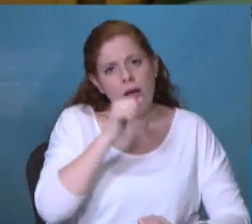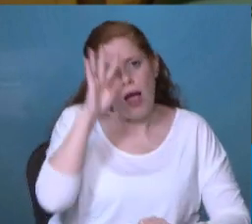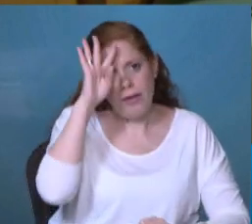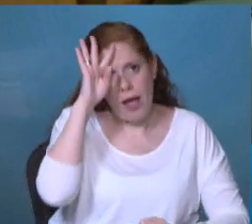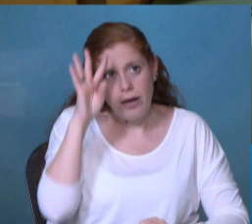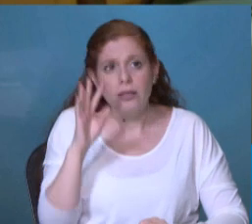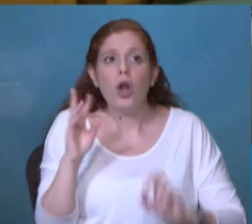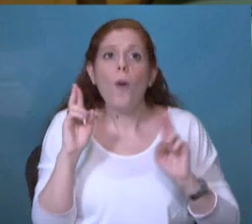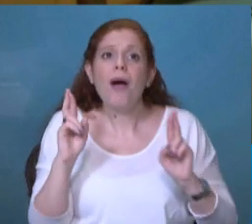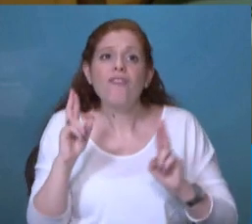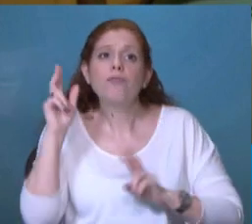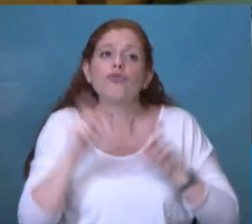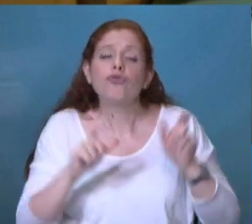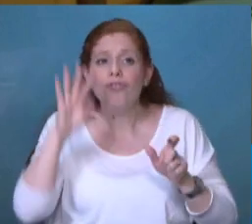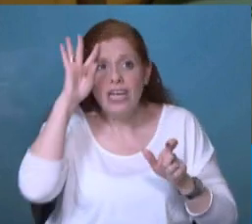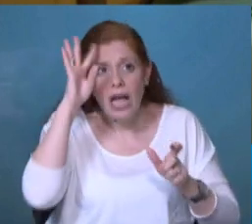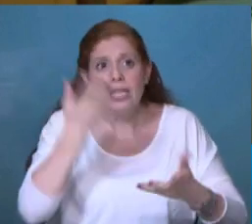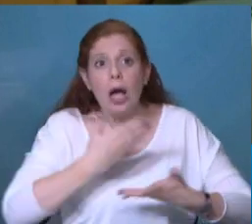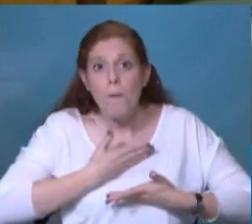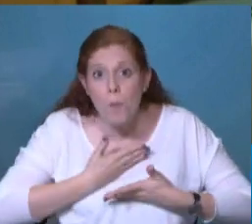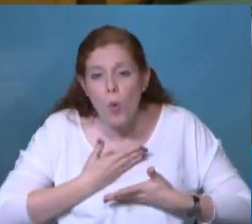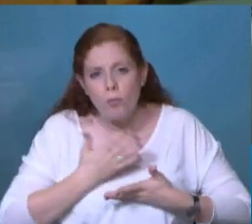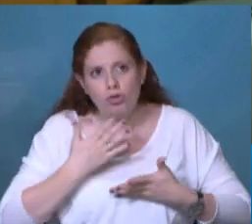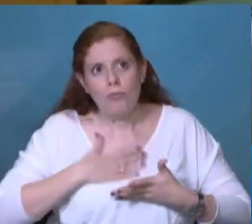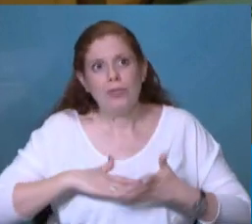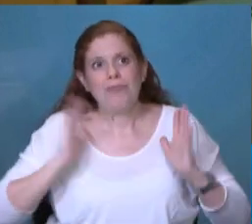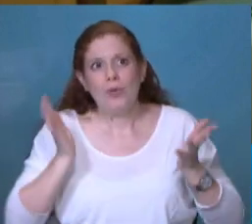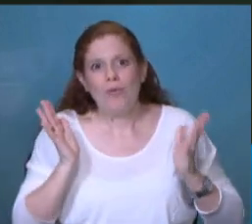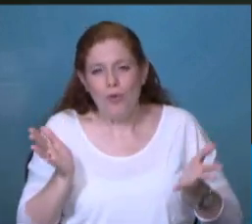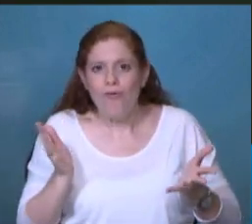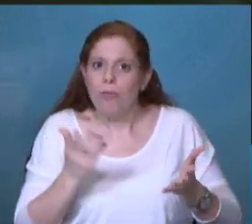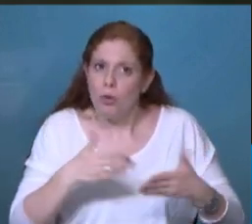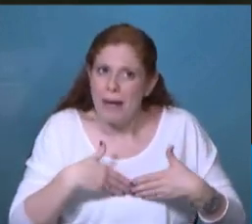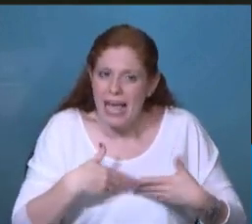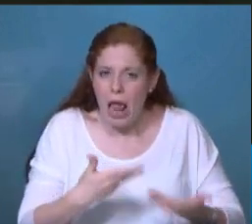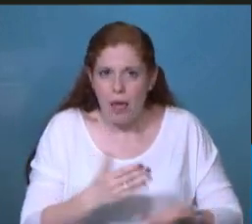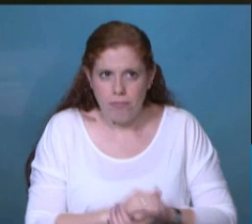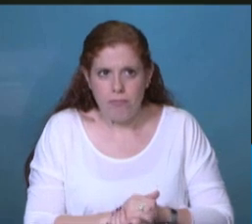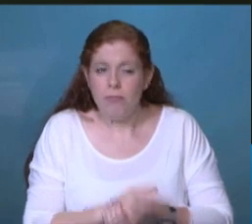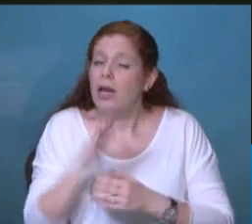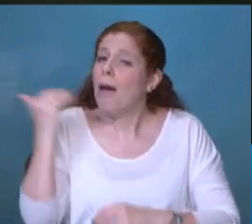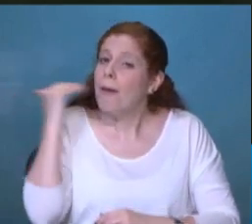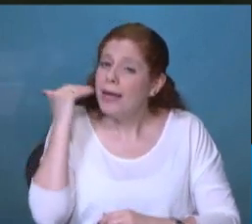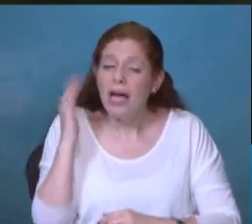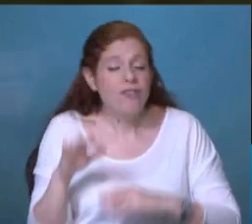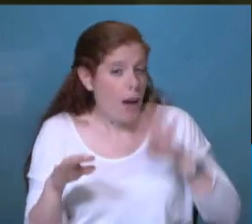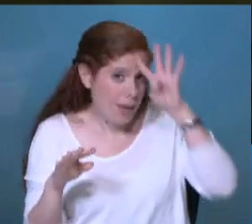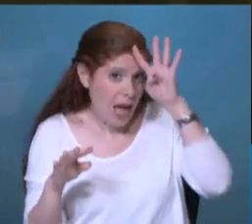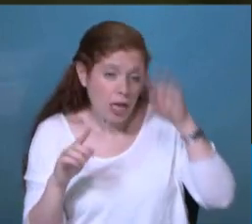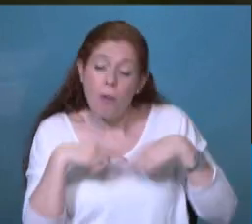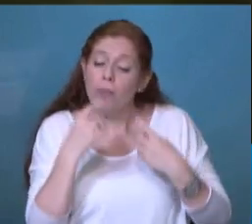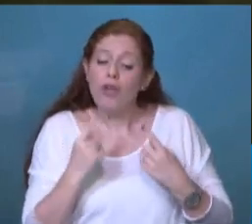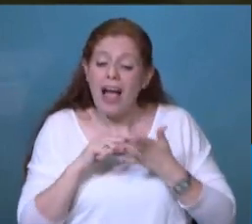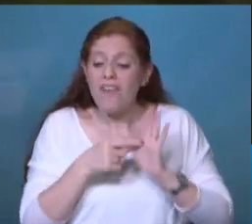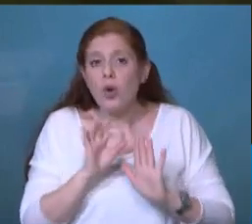hope the Iranian people will get what they finally want, what they so richly deserve. גם האמריקנים וגם האיראנים טוענים כי כל